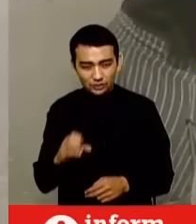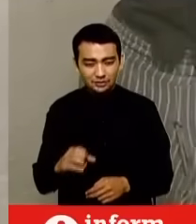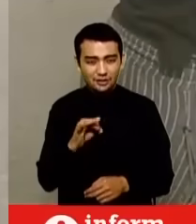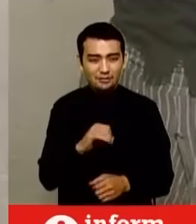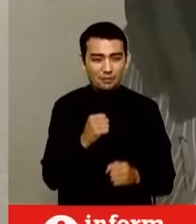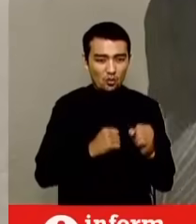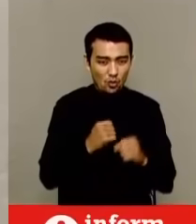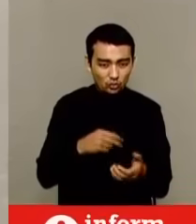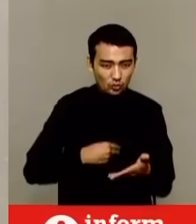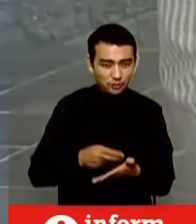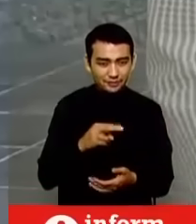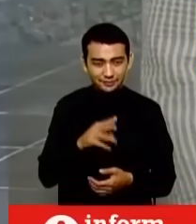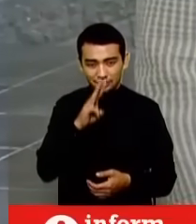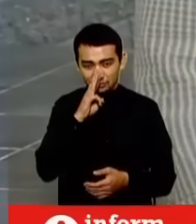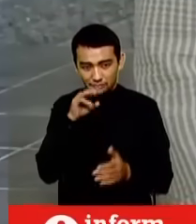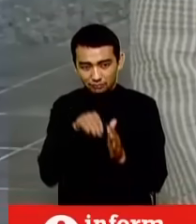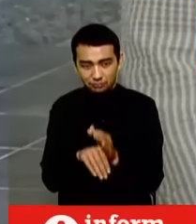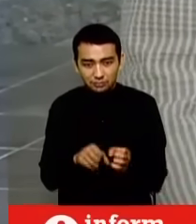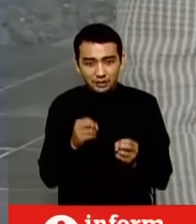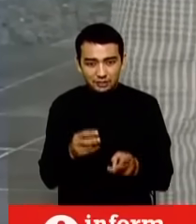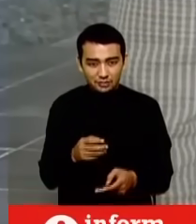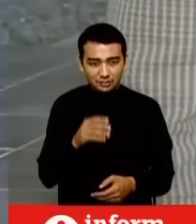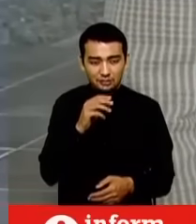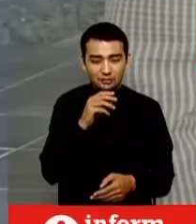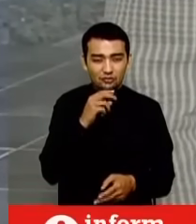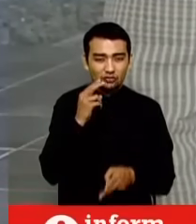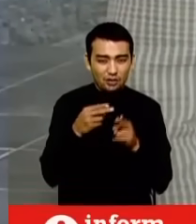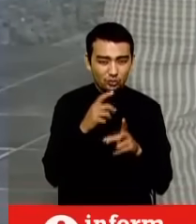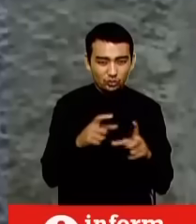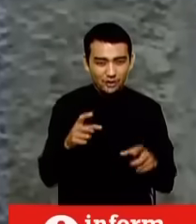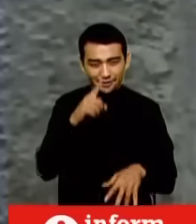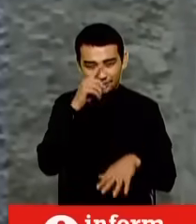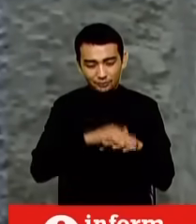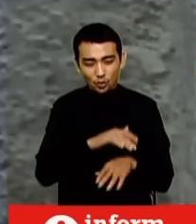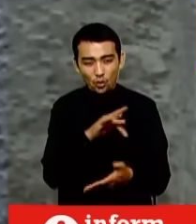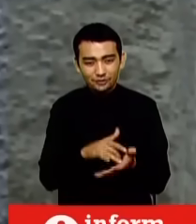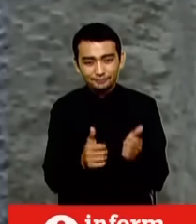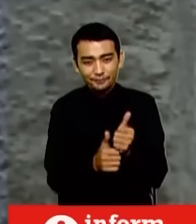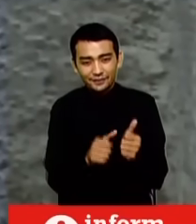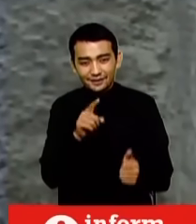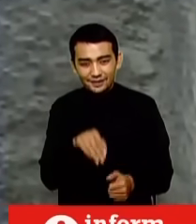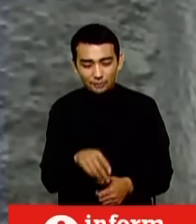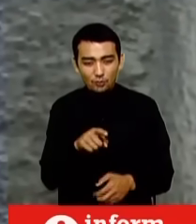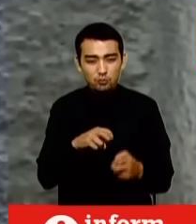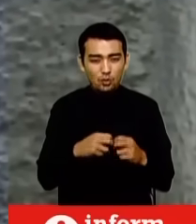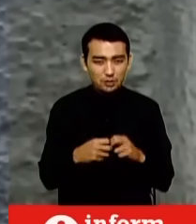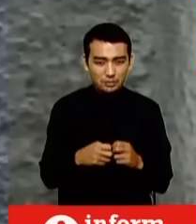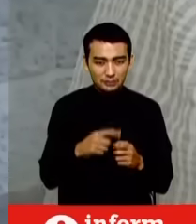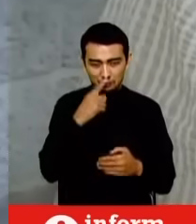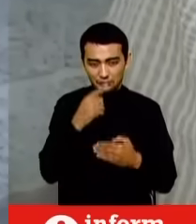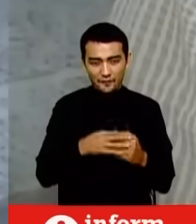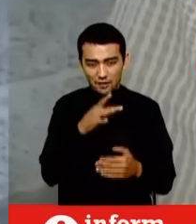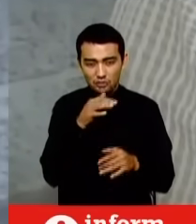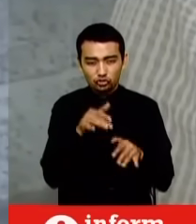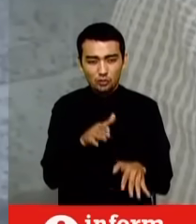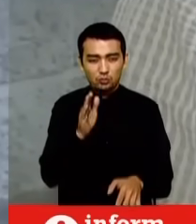да сатып алу осы еңбек ақының ішіне кіреді. Жүргізушілердің жанайқайын тыңдаған қала әкімінің орынбасары мәселені жуық арада шешеміз деді.